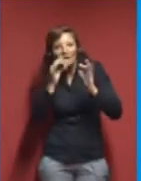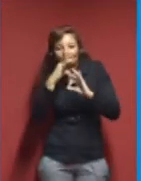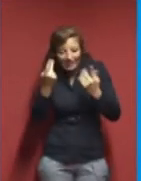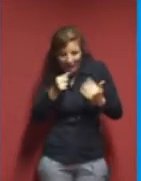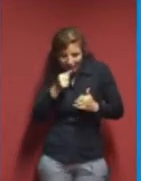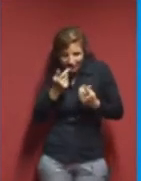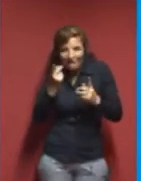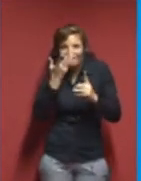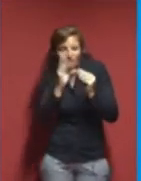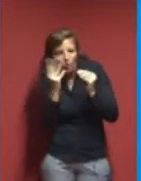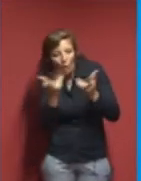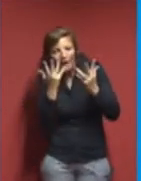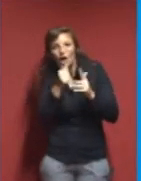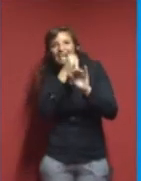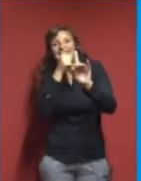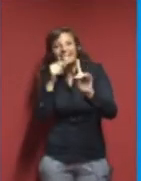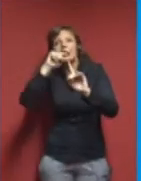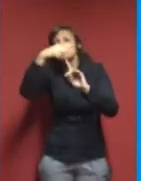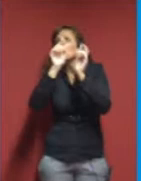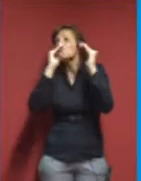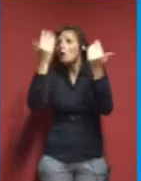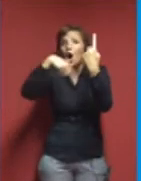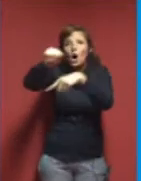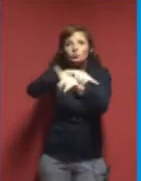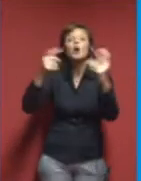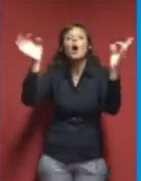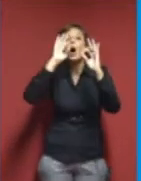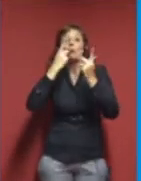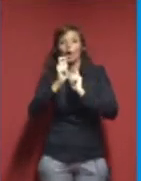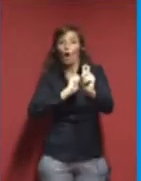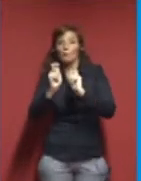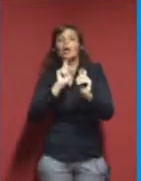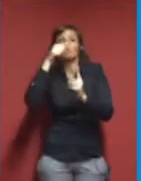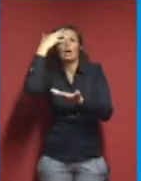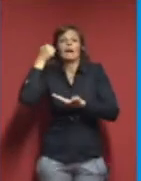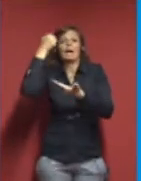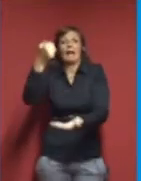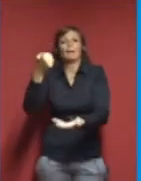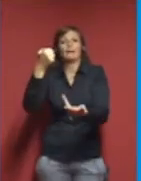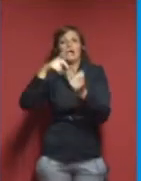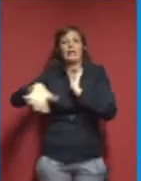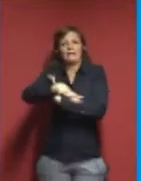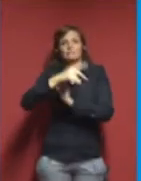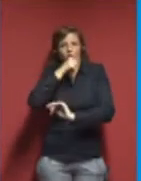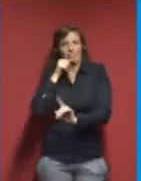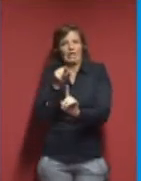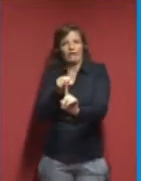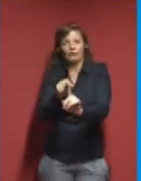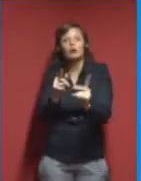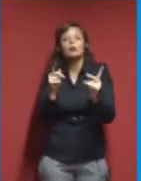qualcosa di utile per il mondo, e anche riguarda il commercio, nonché il capitalismo, ma